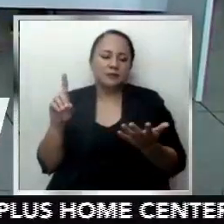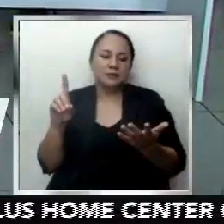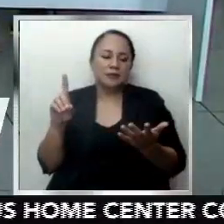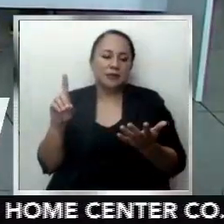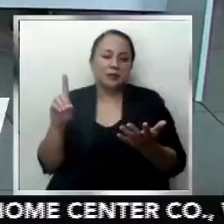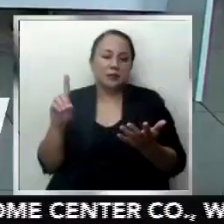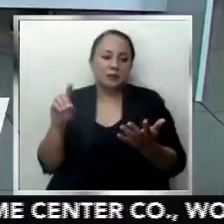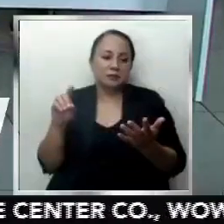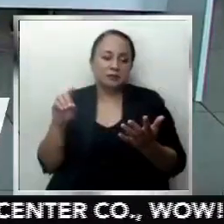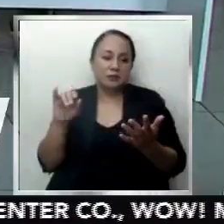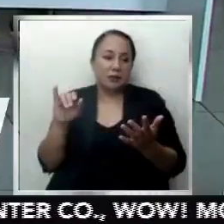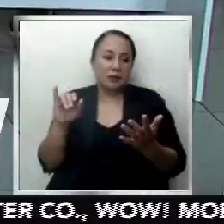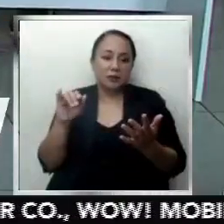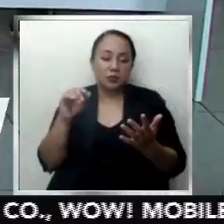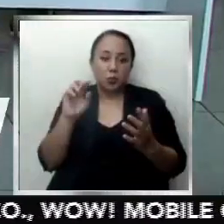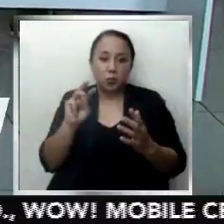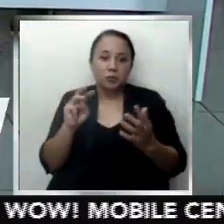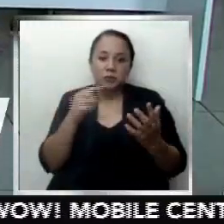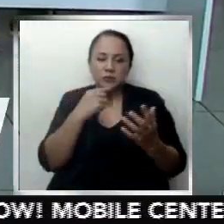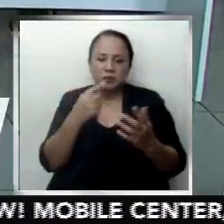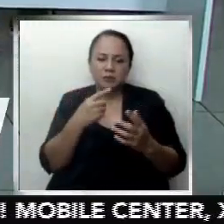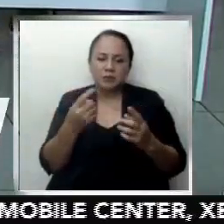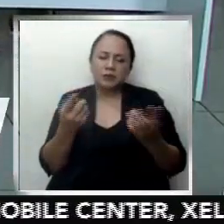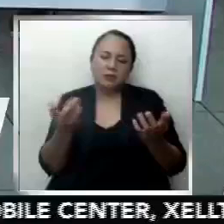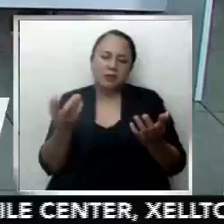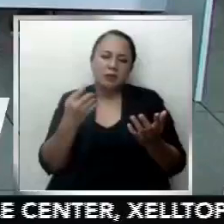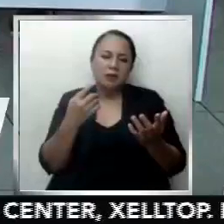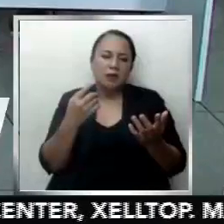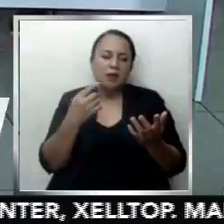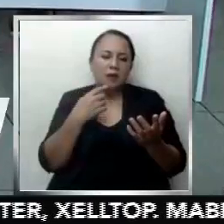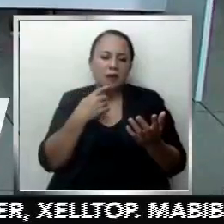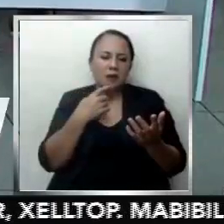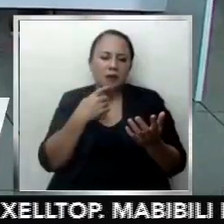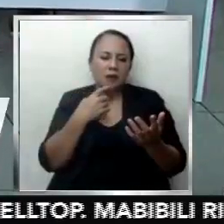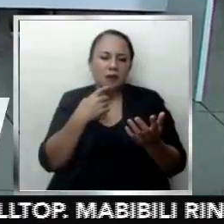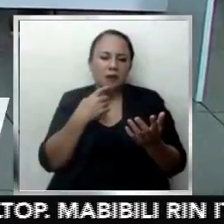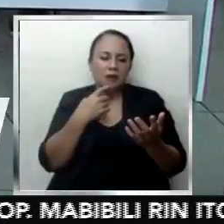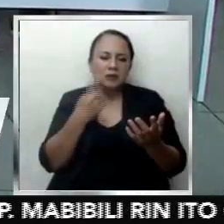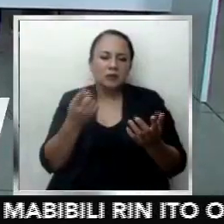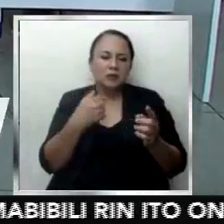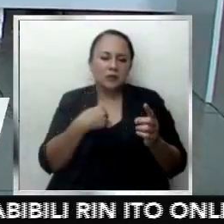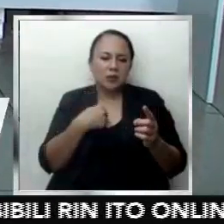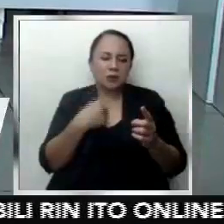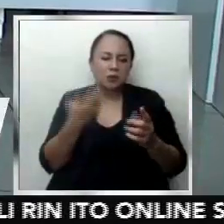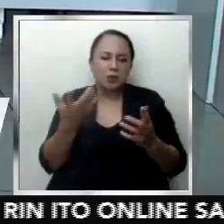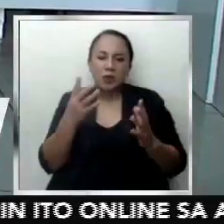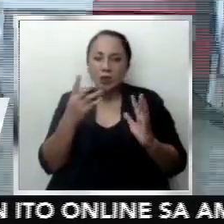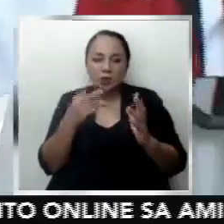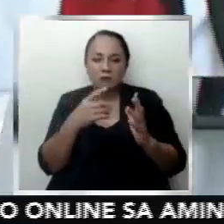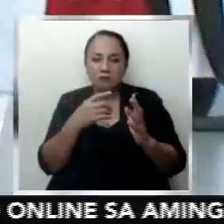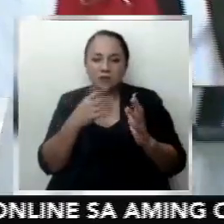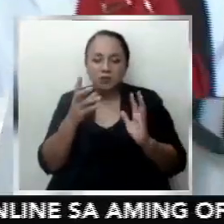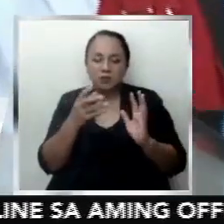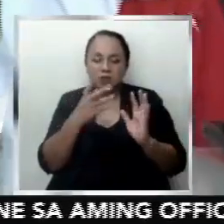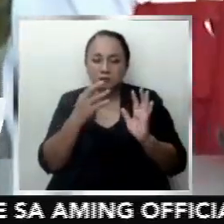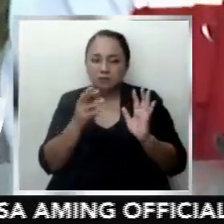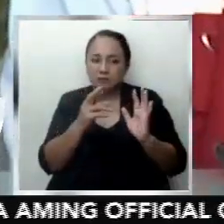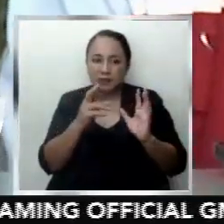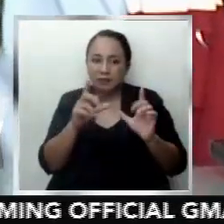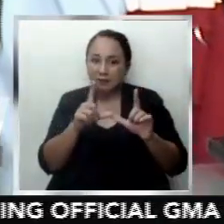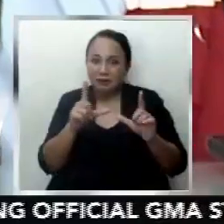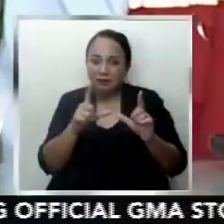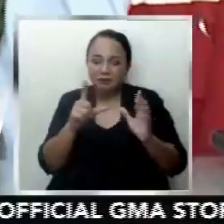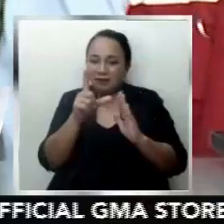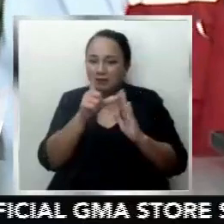17,000 Pilipino ang nasa Lebanon kabilang ang mga undocumented o mga walang papeles pagtitiyak niya tutulungan nilang